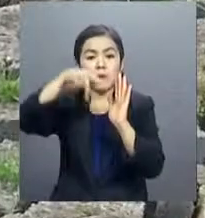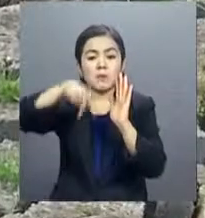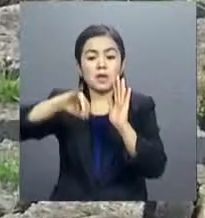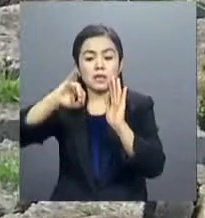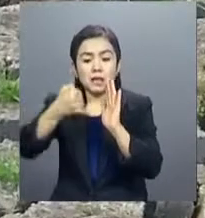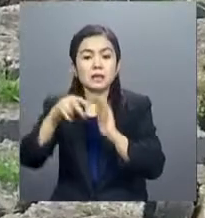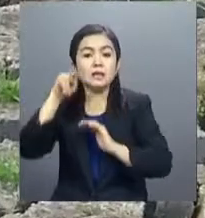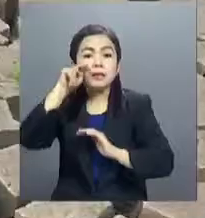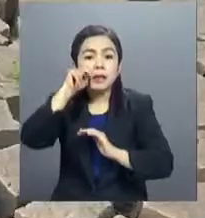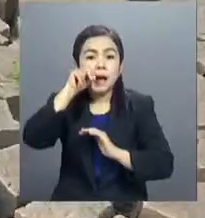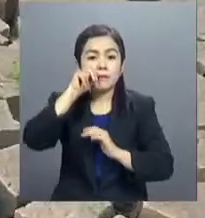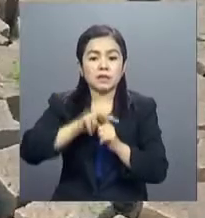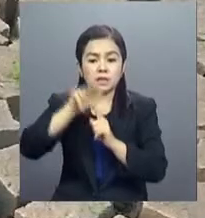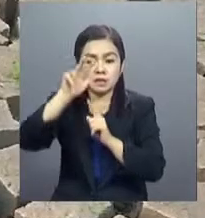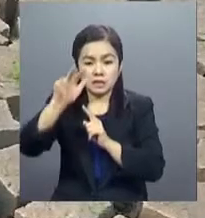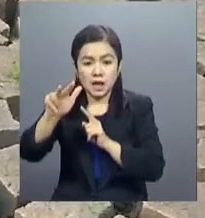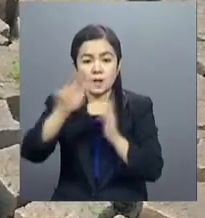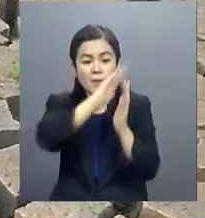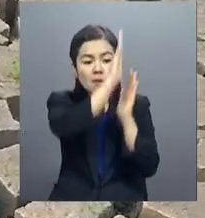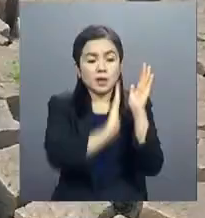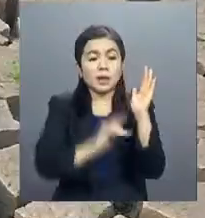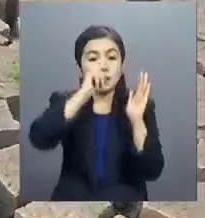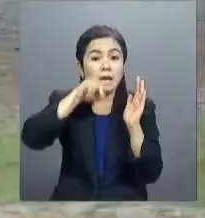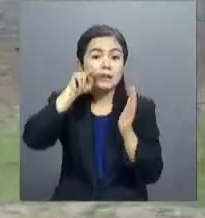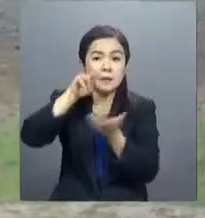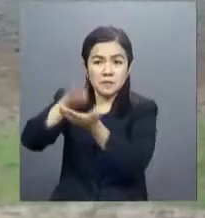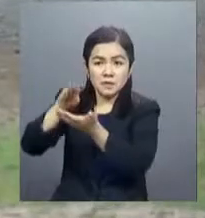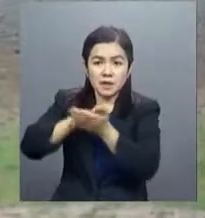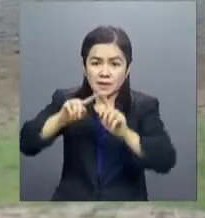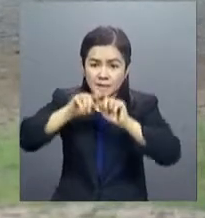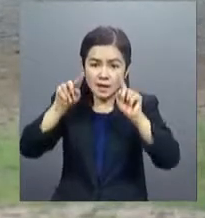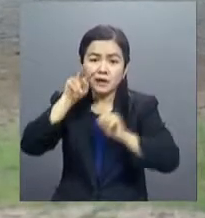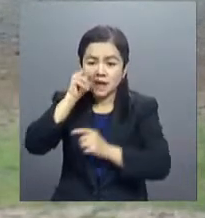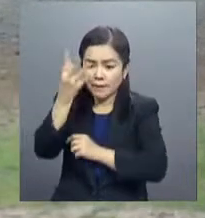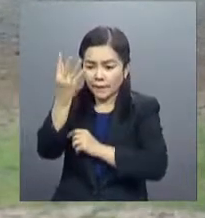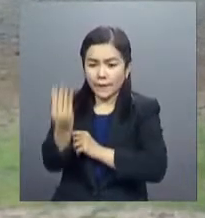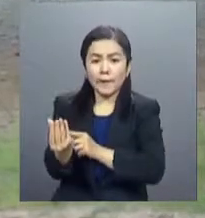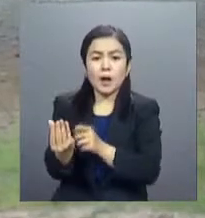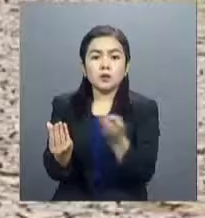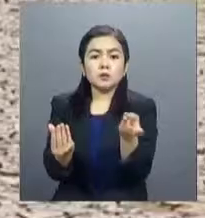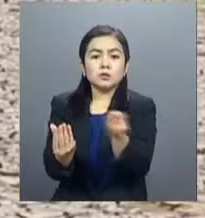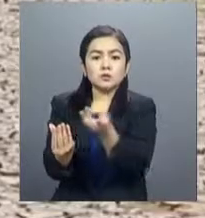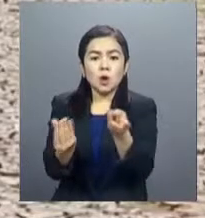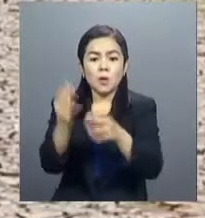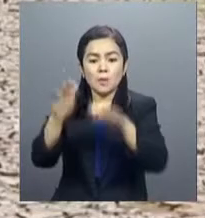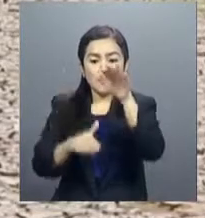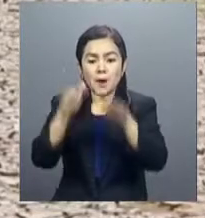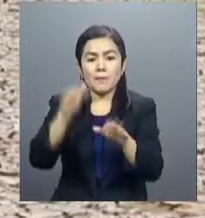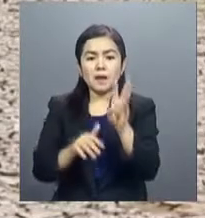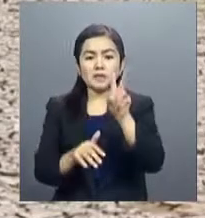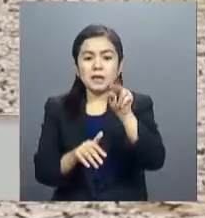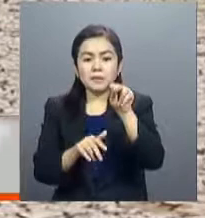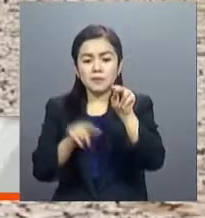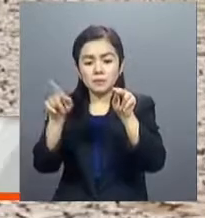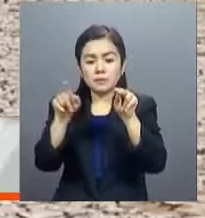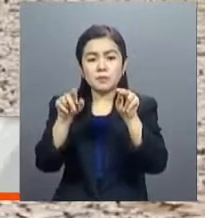จืดขนาดใหญ่อันดับ 3ของประเทศขณะนี้กำลังแห้งขอดค่ะเหลือน้ำบริเวณแอ่งกระทะประมาณ30ซมเท่านั้น